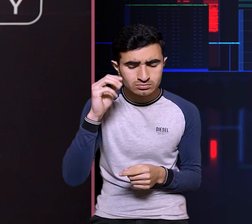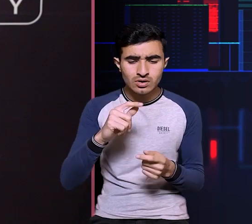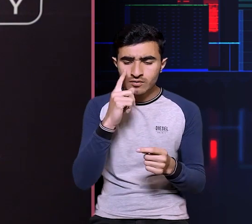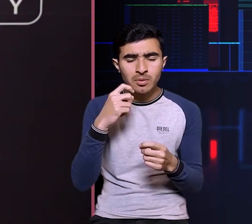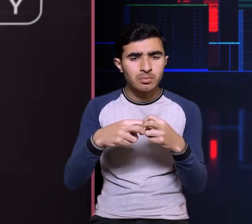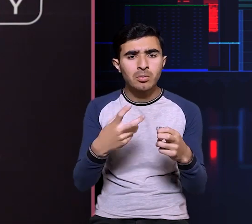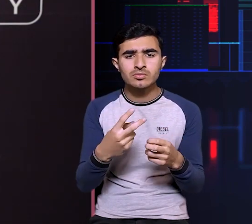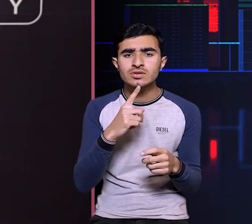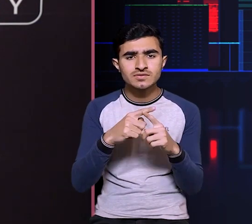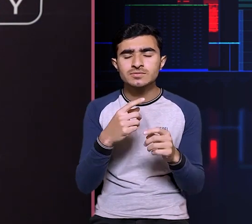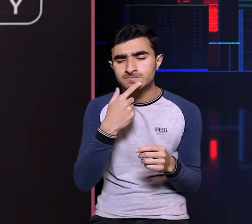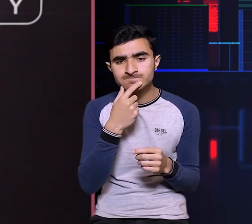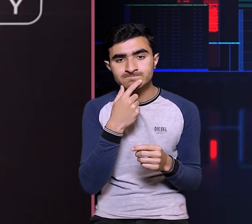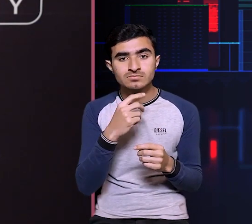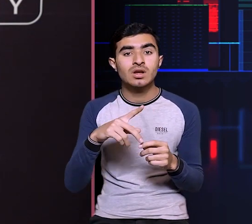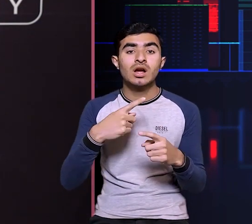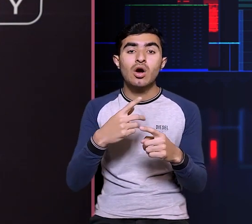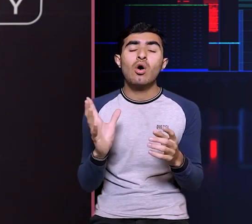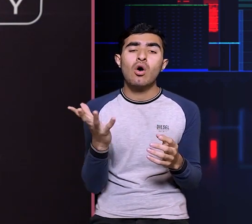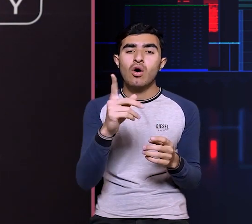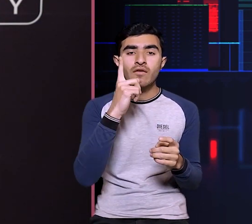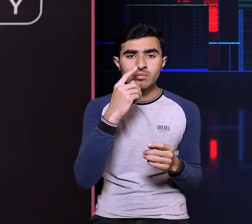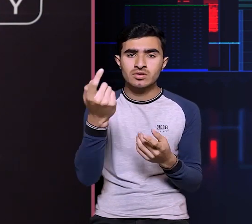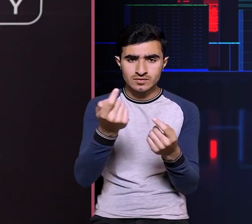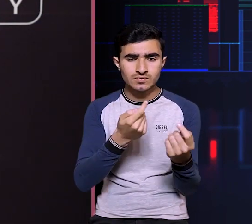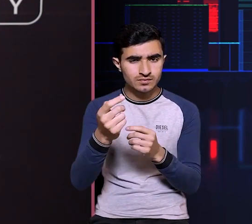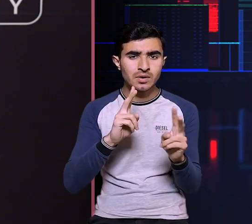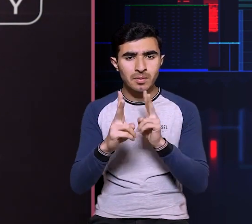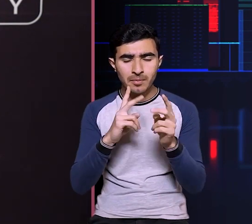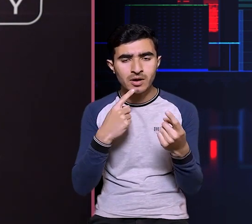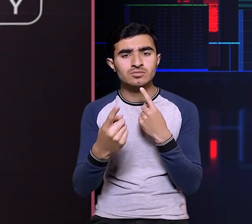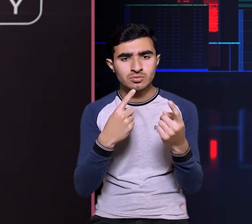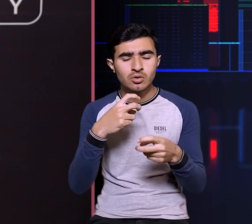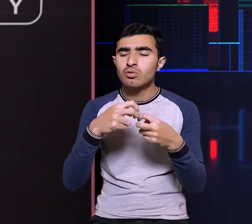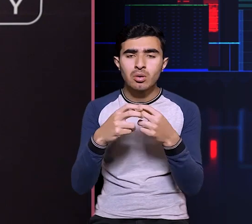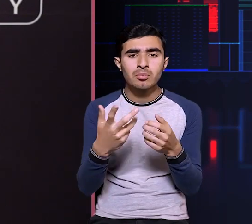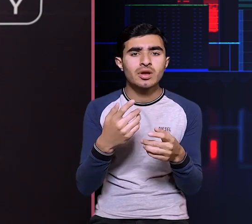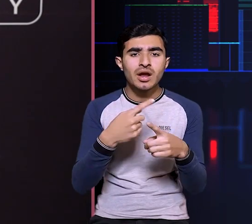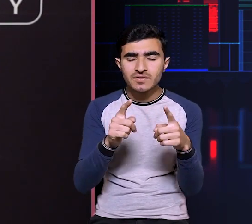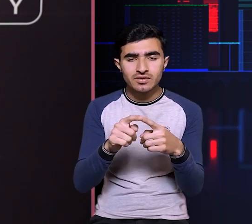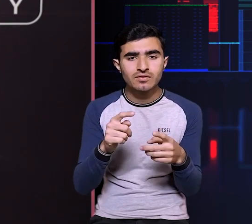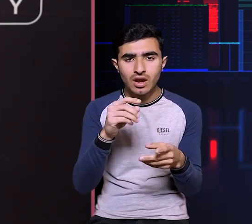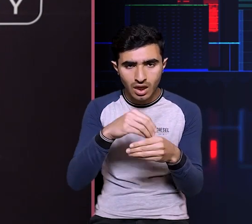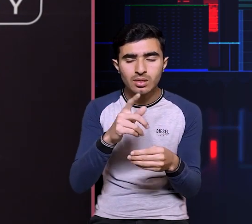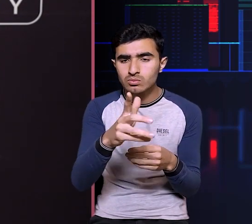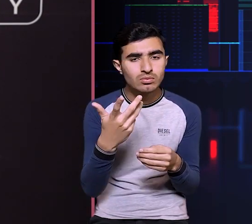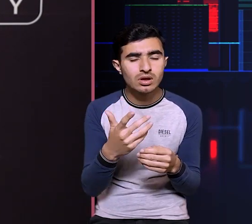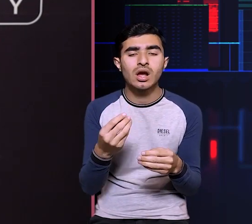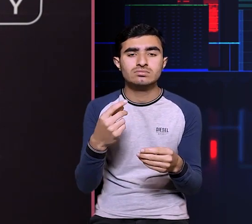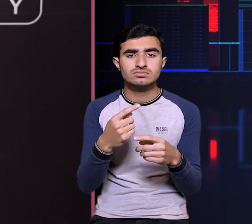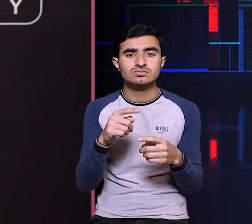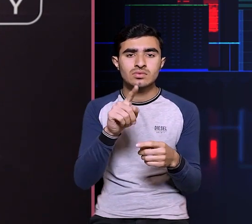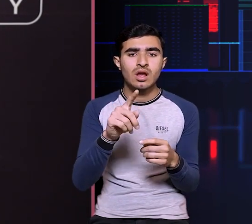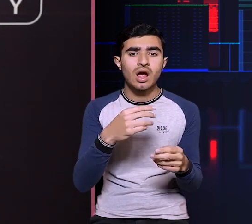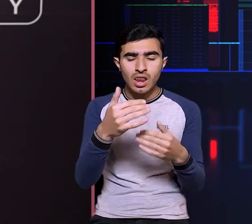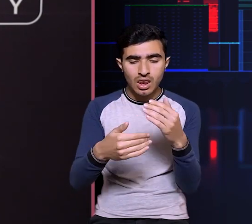problems, इनकी क्या bottlenecks हैं, इनको बैंक से क्या problems हैं, इनको growth में क्या problems हैं, and so many things. And then they